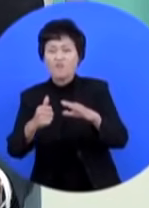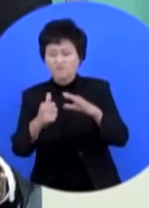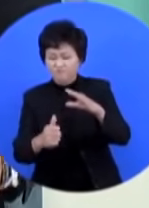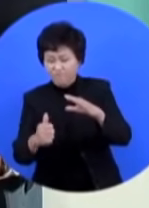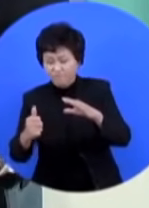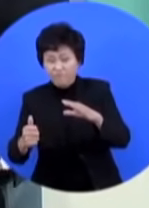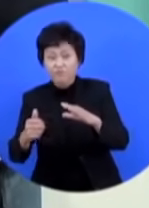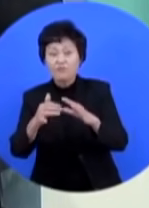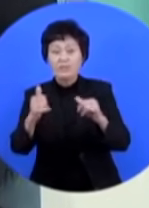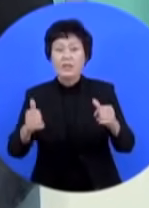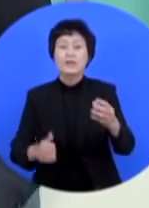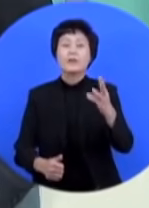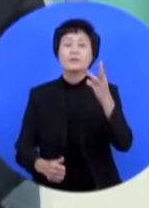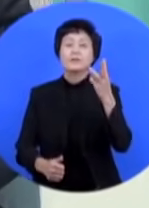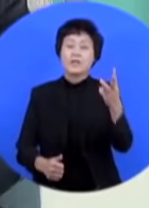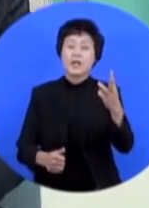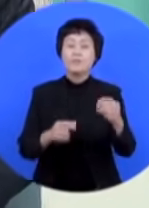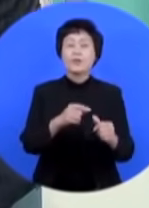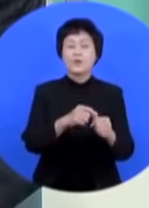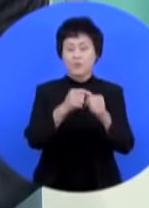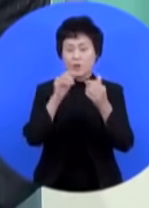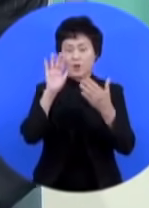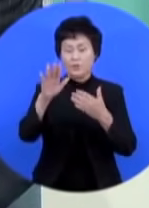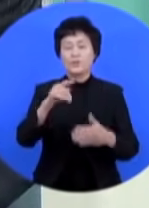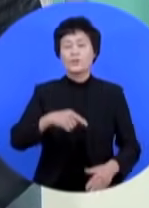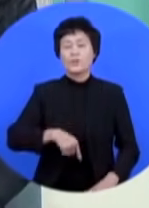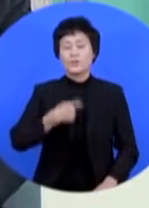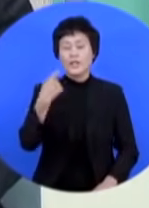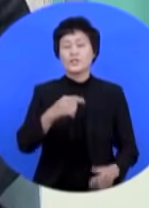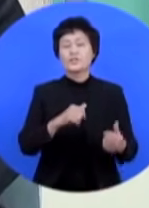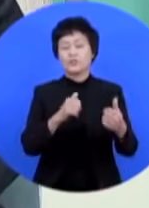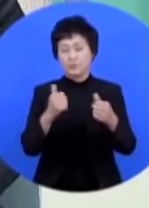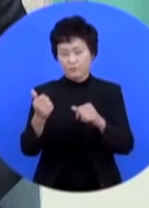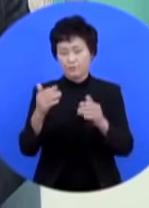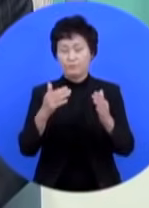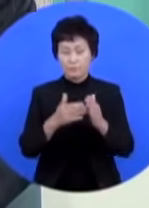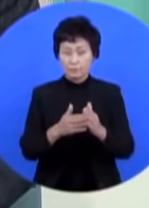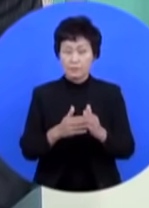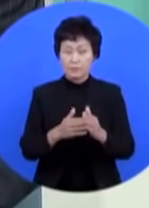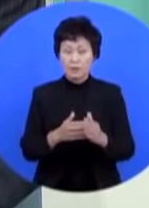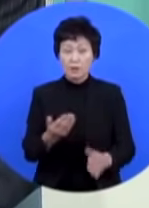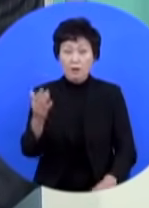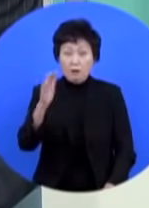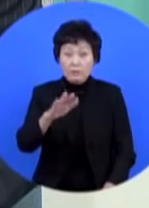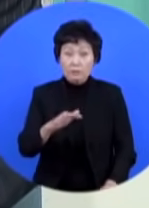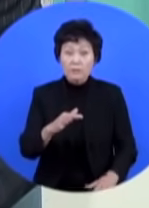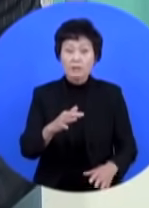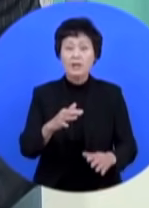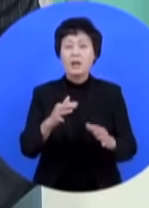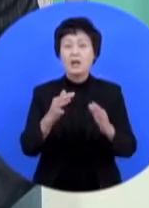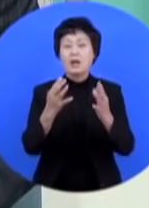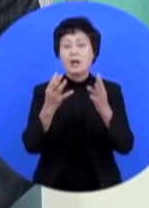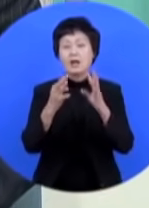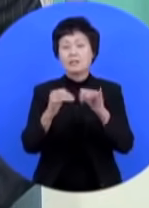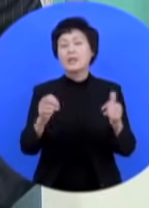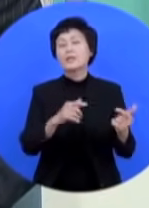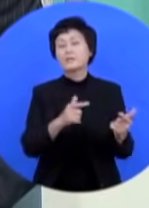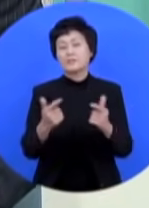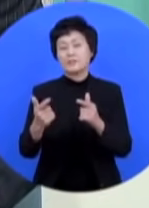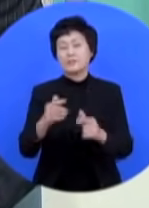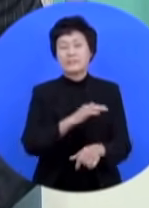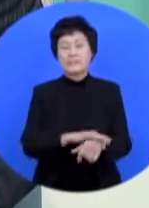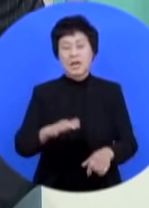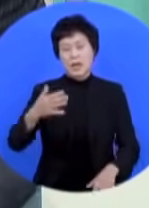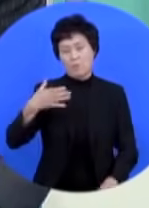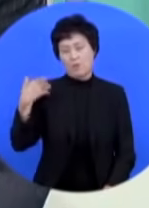이 사건이요. 사람들이 잘 몰라요. 몰라요. 그 이유가 있어요. 자, 그래서